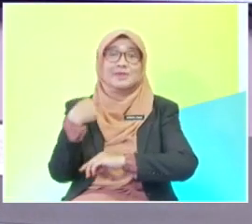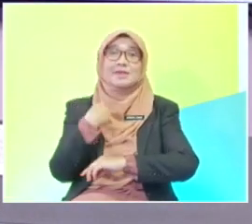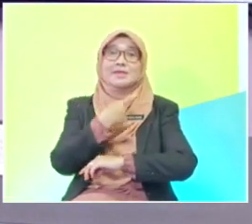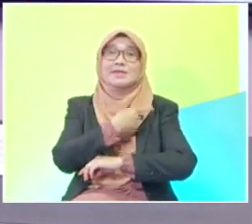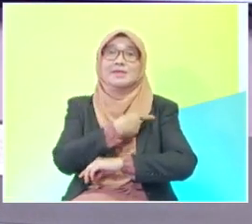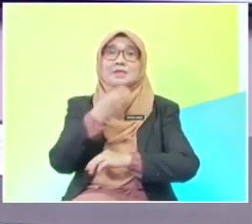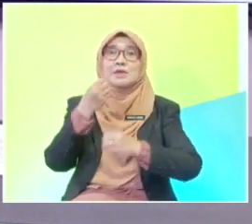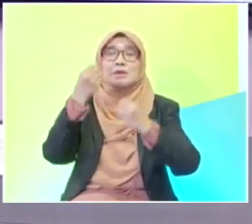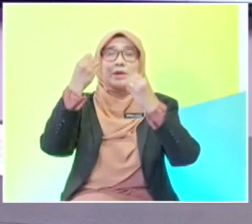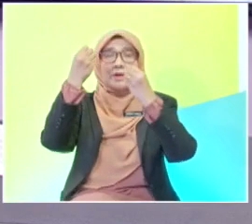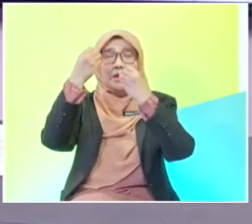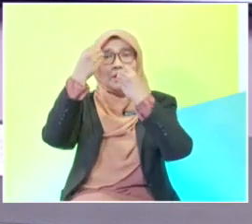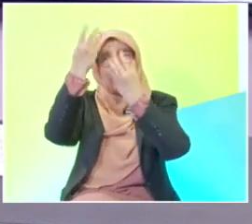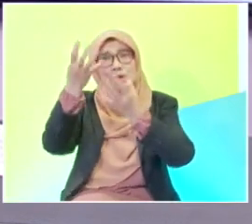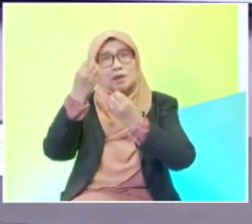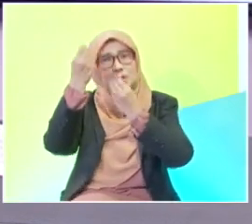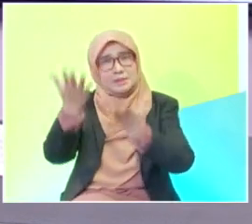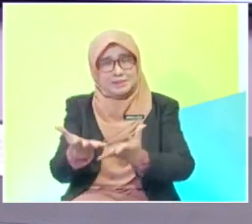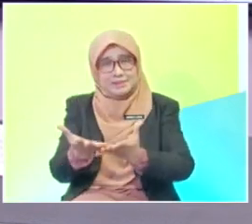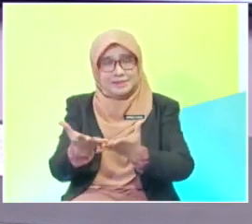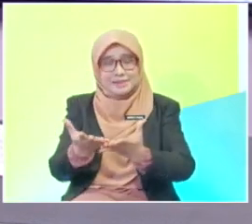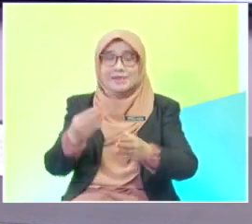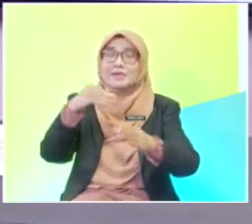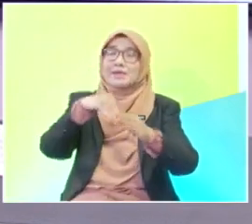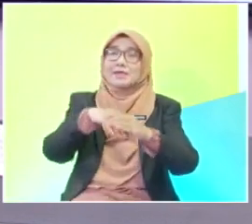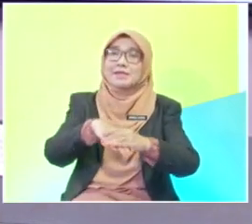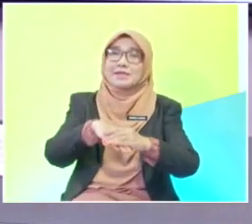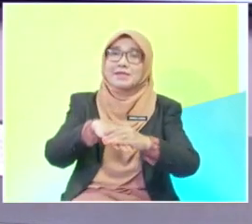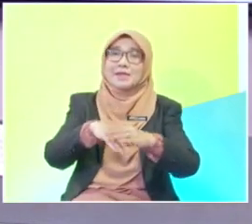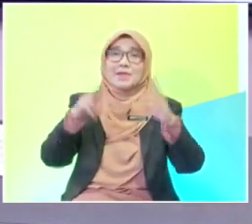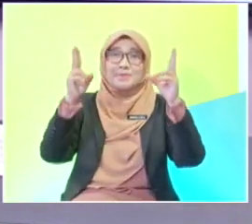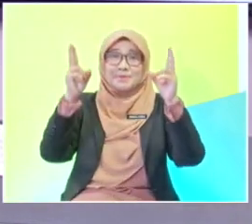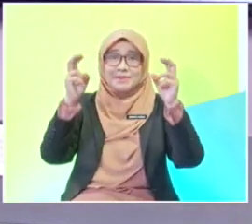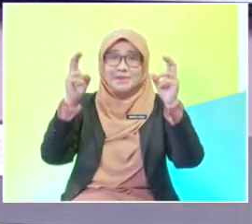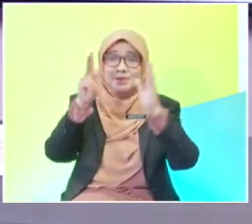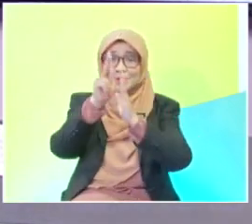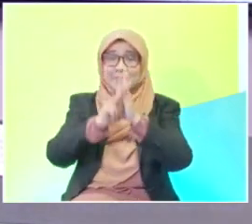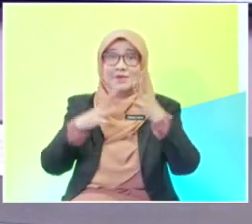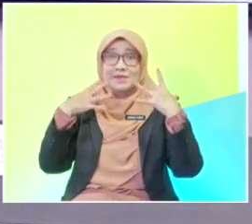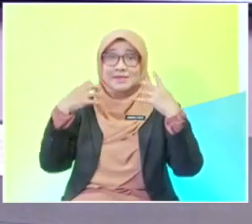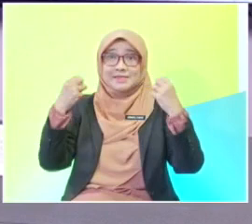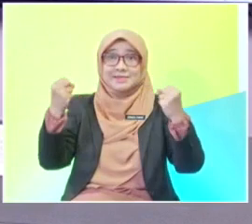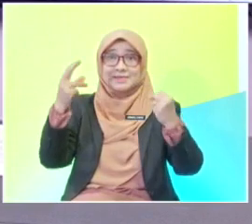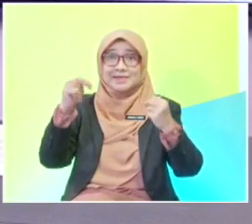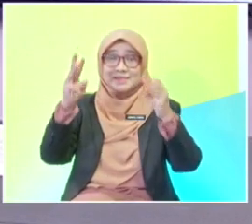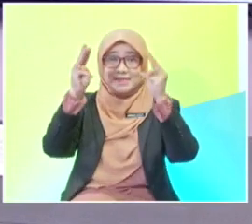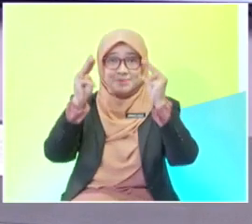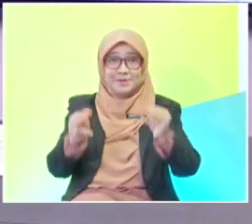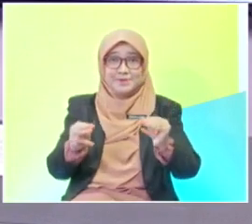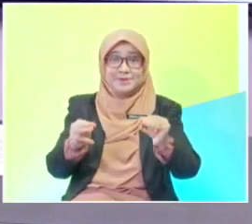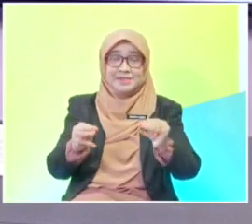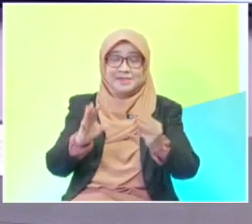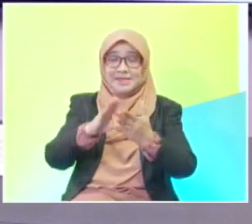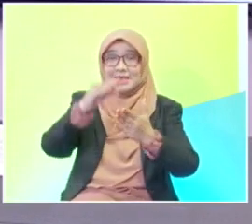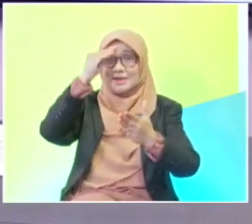banyak maklumat dan informasi, dan hari ini dalam slot menengah rendah tentunya kita akan kongsi maklumat dalam mata pelajaran sains.